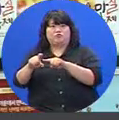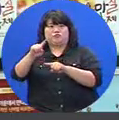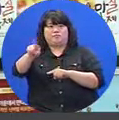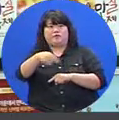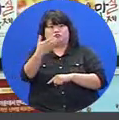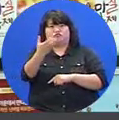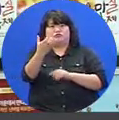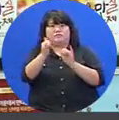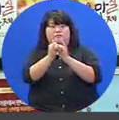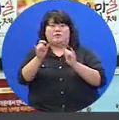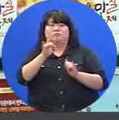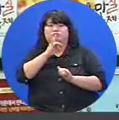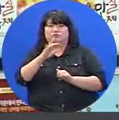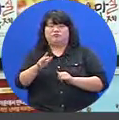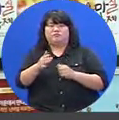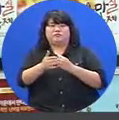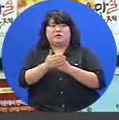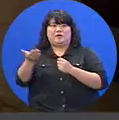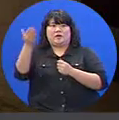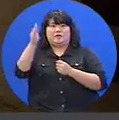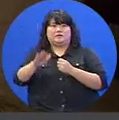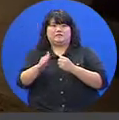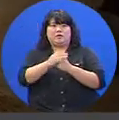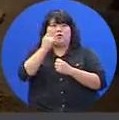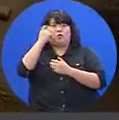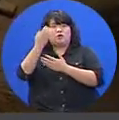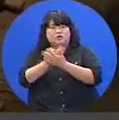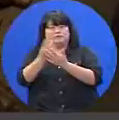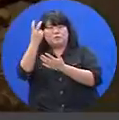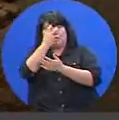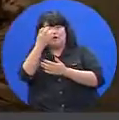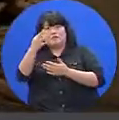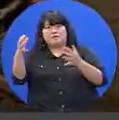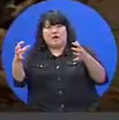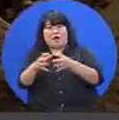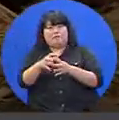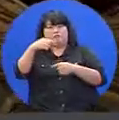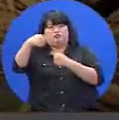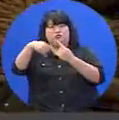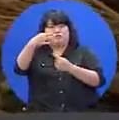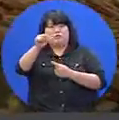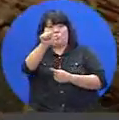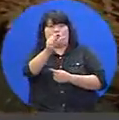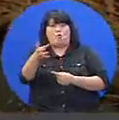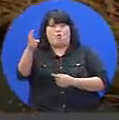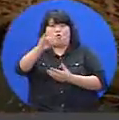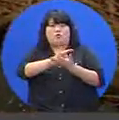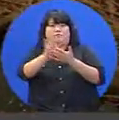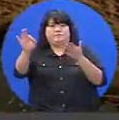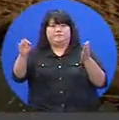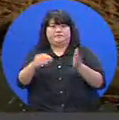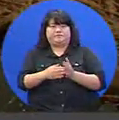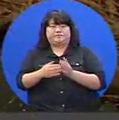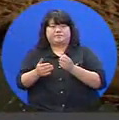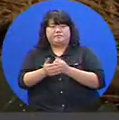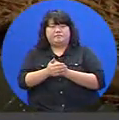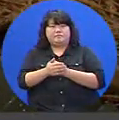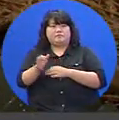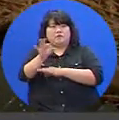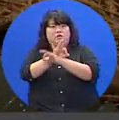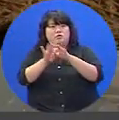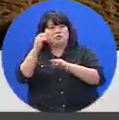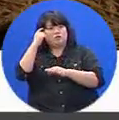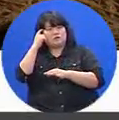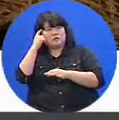190명에 그쳤습니다. 하지만 인건비와 관리비 등 운영 비용으로는 5억 원을 썼습니다. 경제